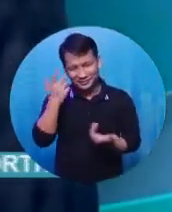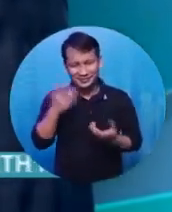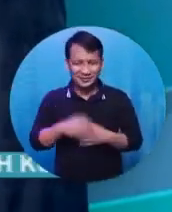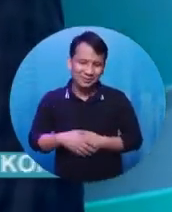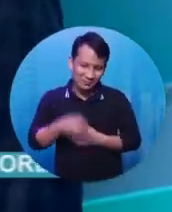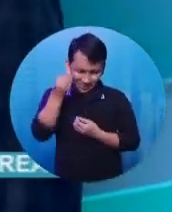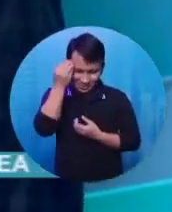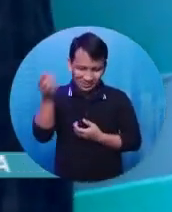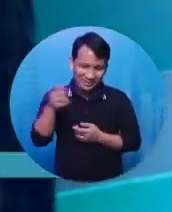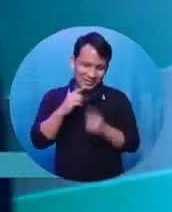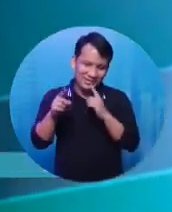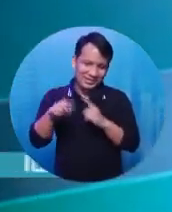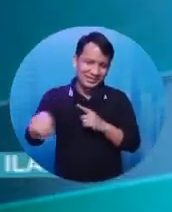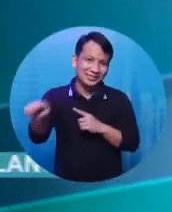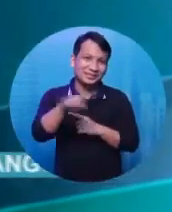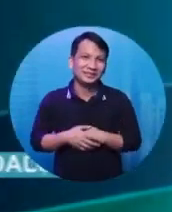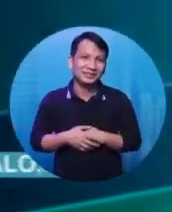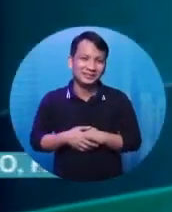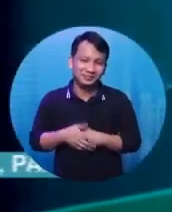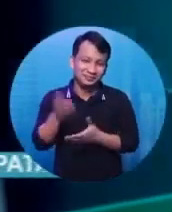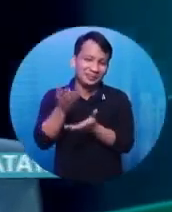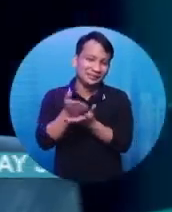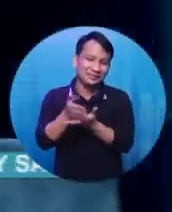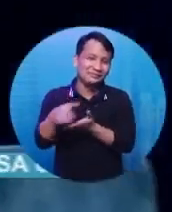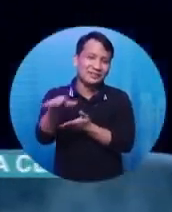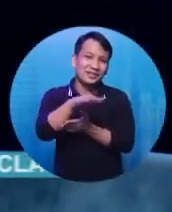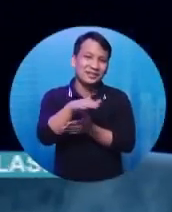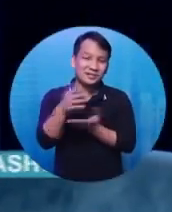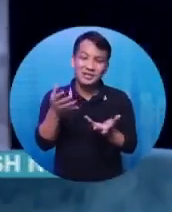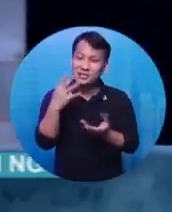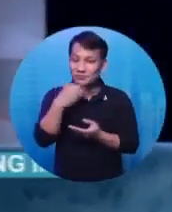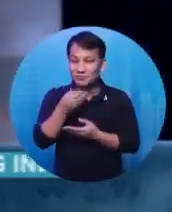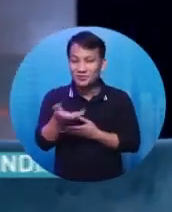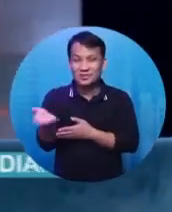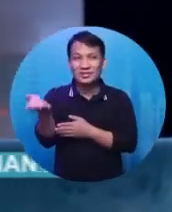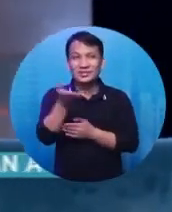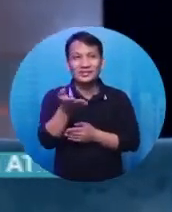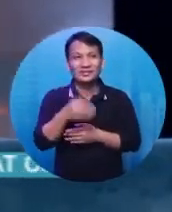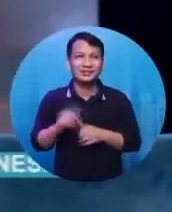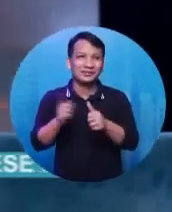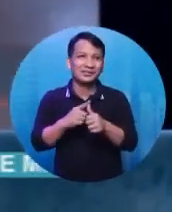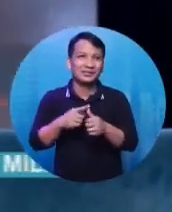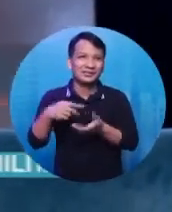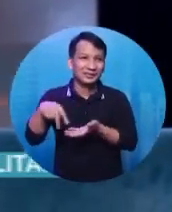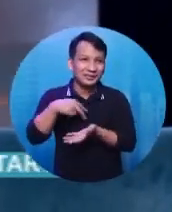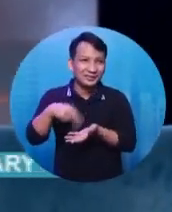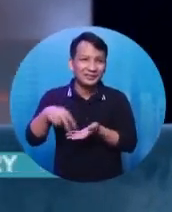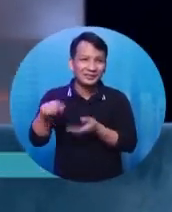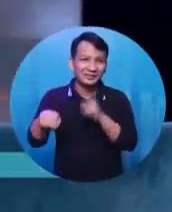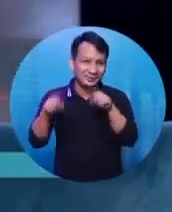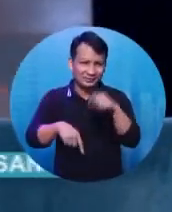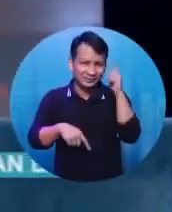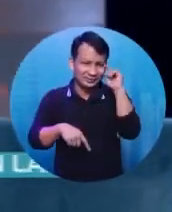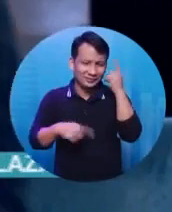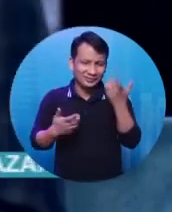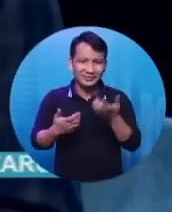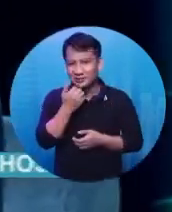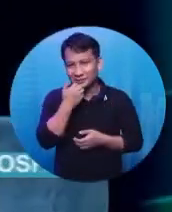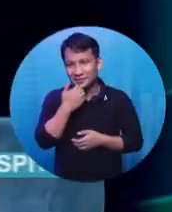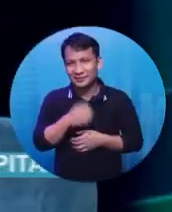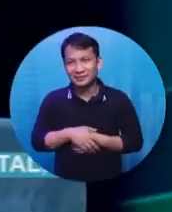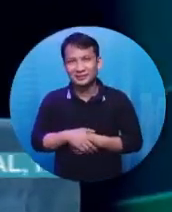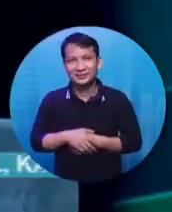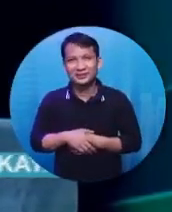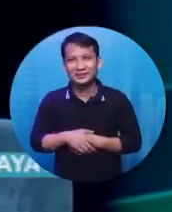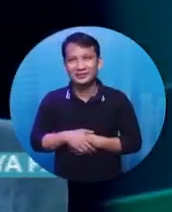ko sa kanila, sige, magsitahan kayo. Ganito na lang. Unahan ko na lang kayong pasasayawin. Nang sa gayon, hindi nyo na maisip na sasablay pa